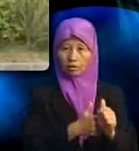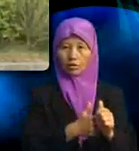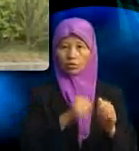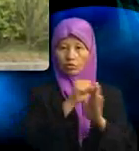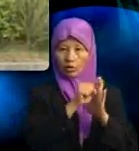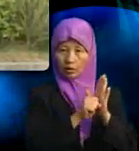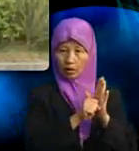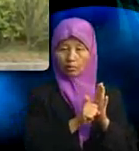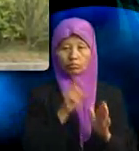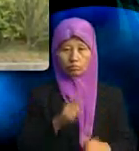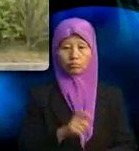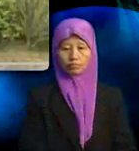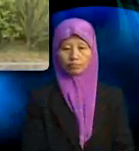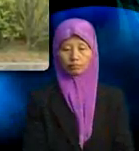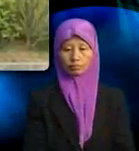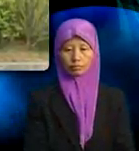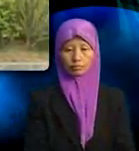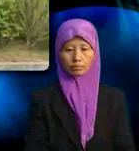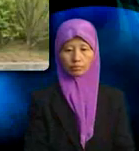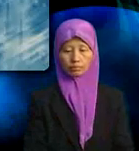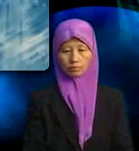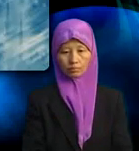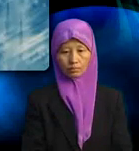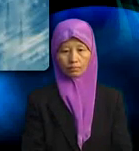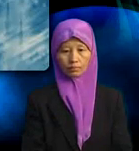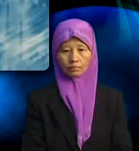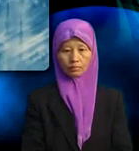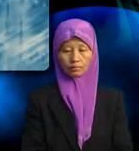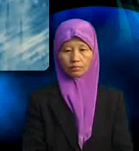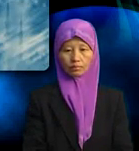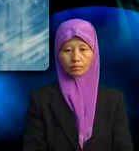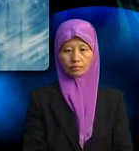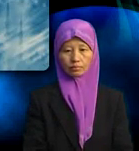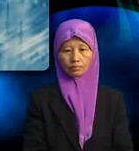perlu berpandukan syarat-syarat seperti berikut.